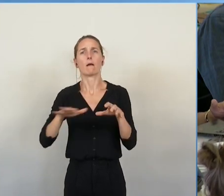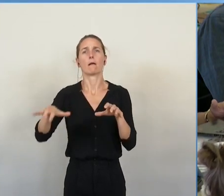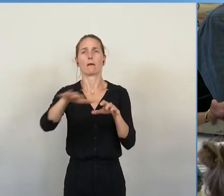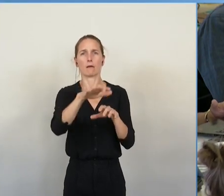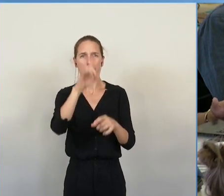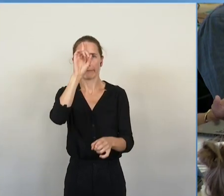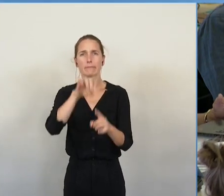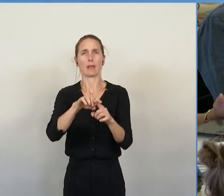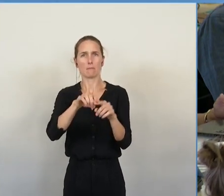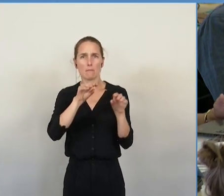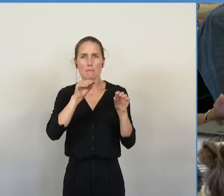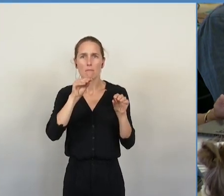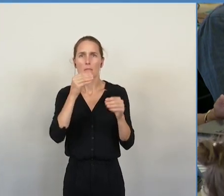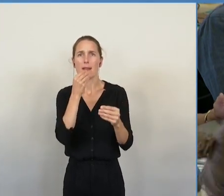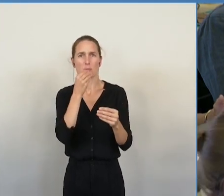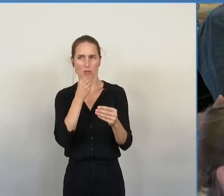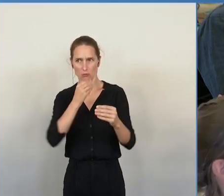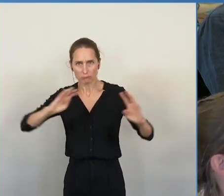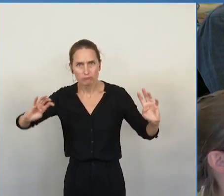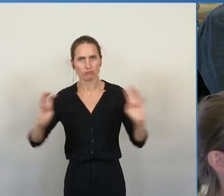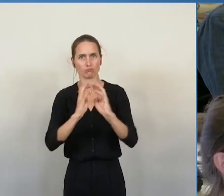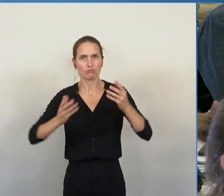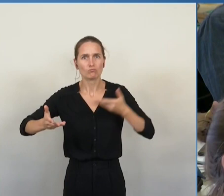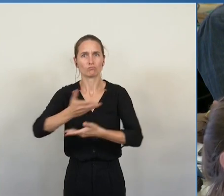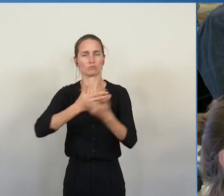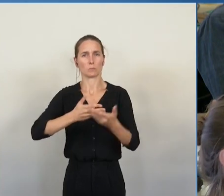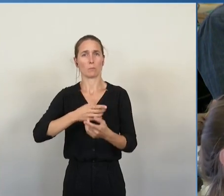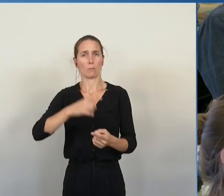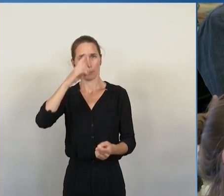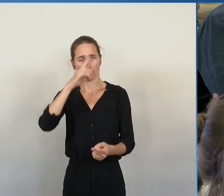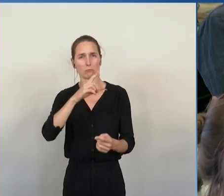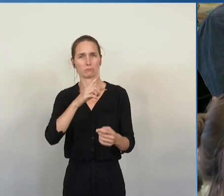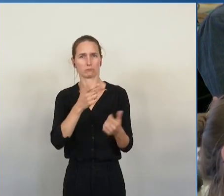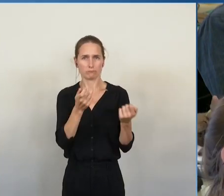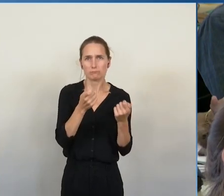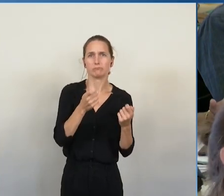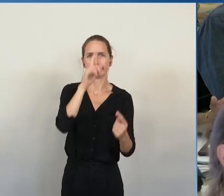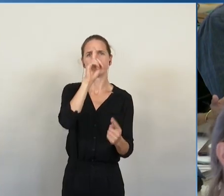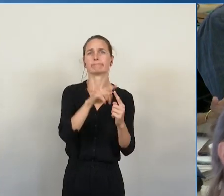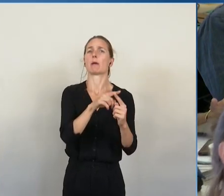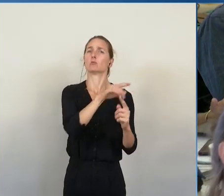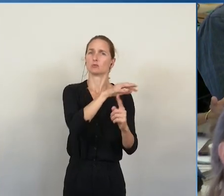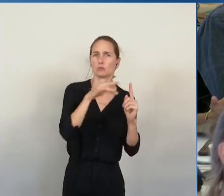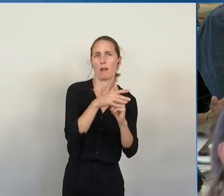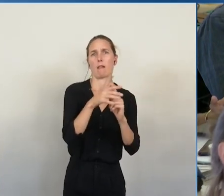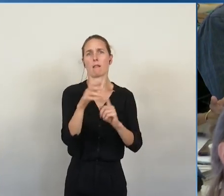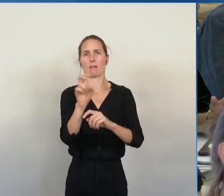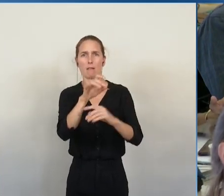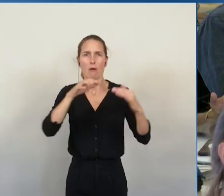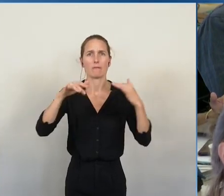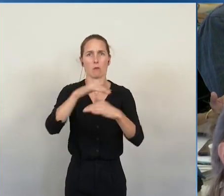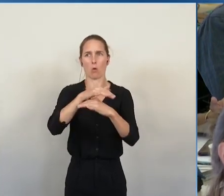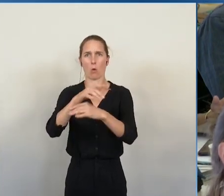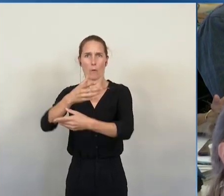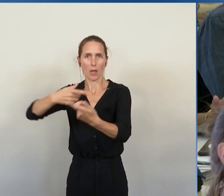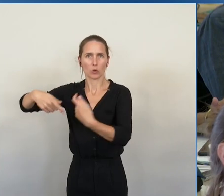l'alimentation contribuant ainsi à la prise en compte des dimensions social environnemental économique et de santé de